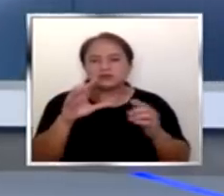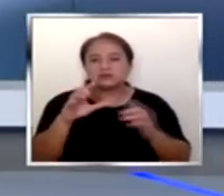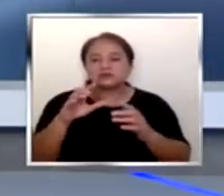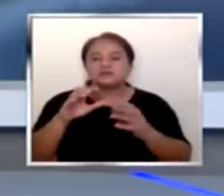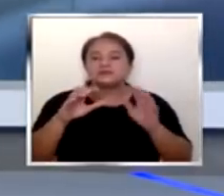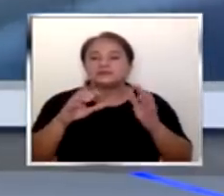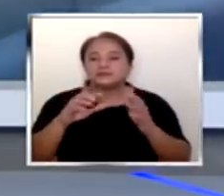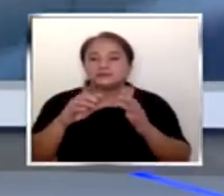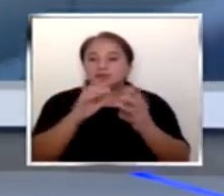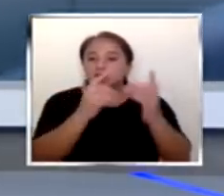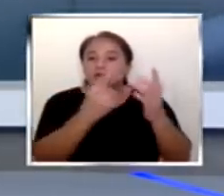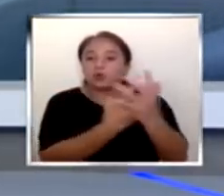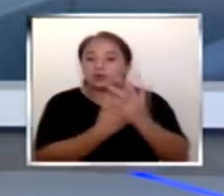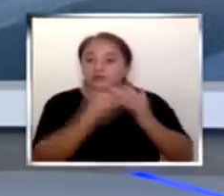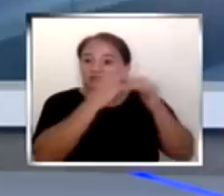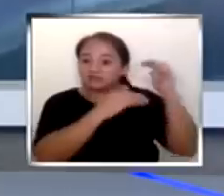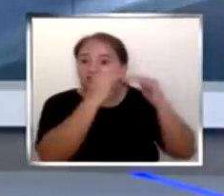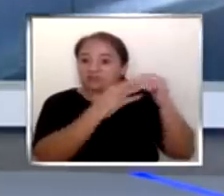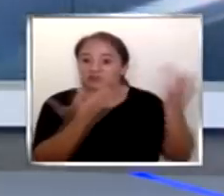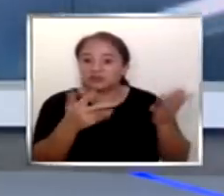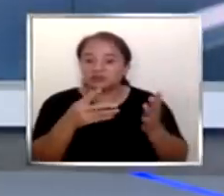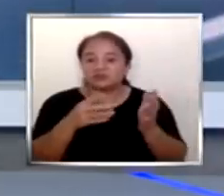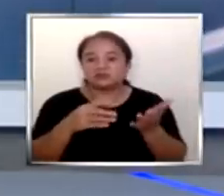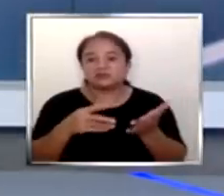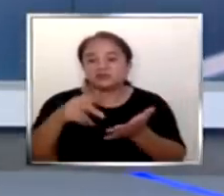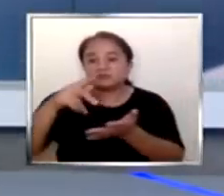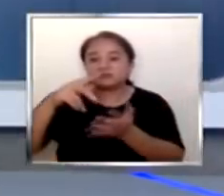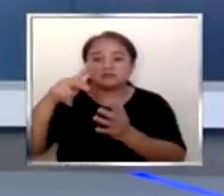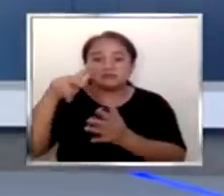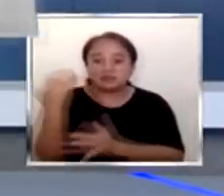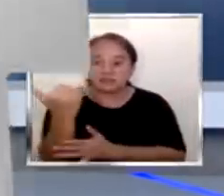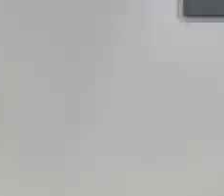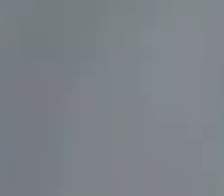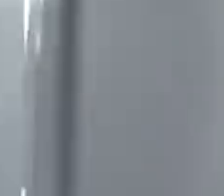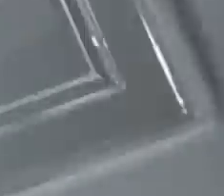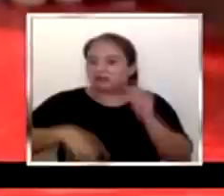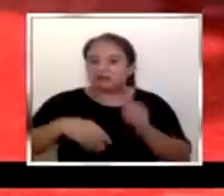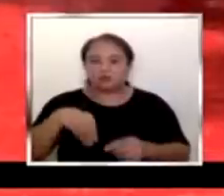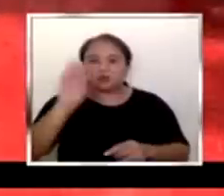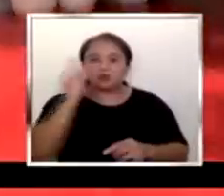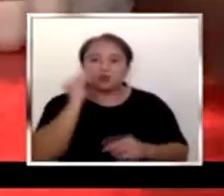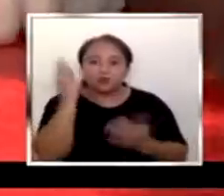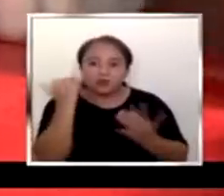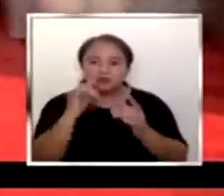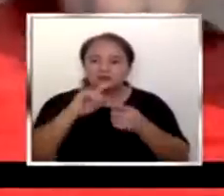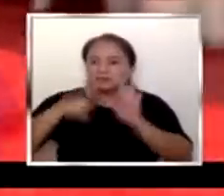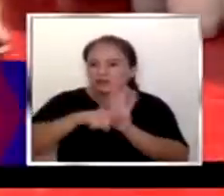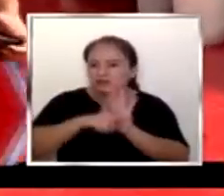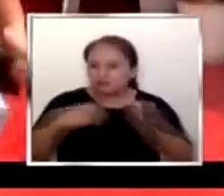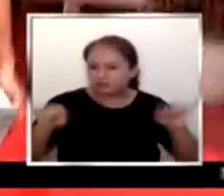hindi pa rin sila makauwi. Ang dahilan niyan, tinutuka ni Rocky Tima.